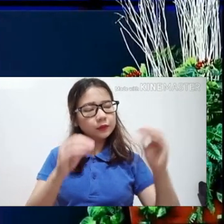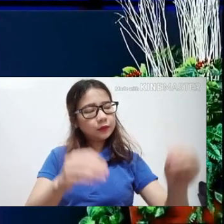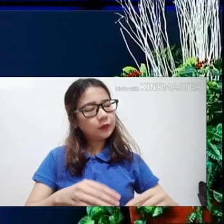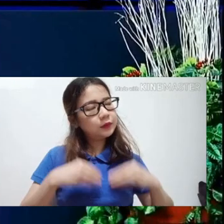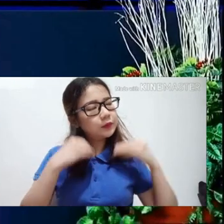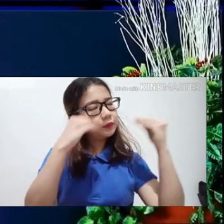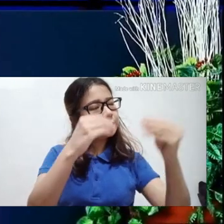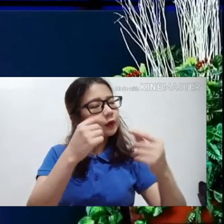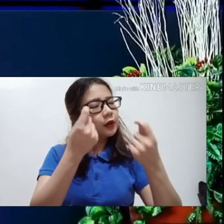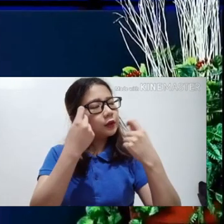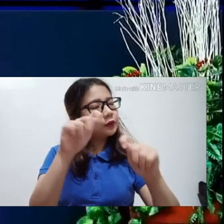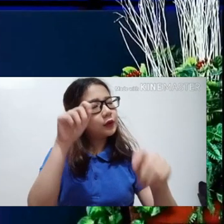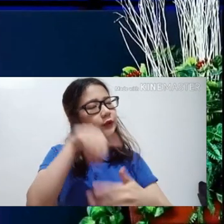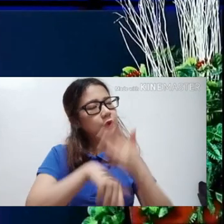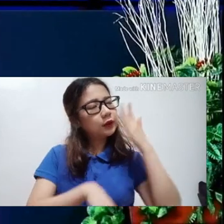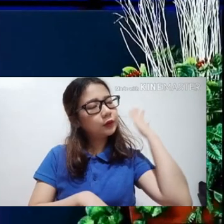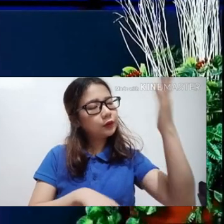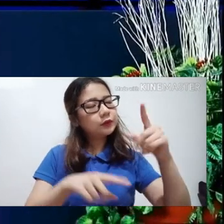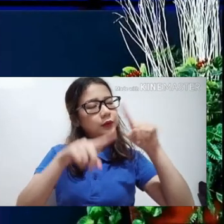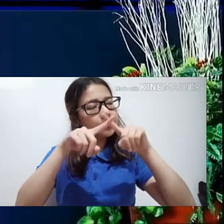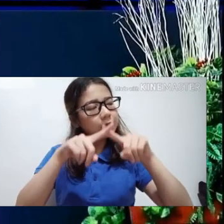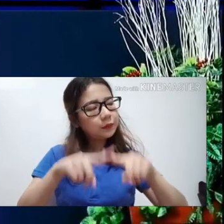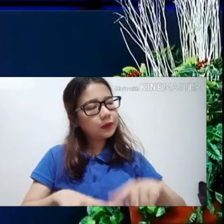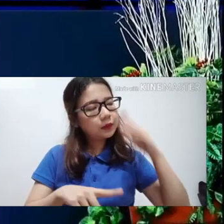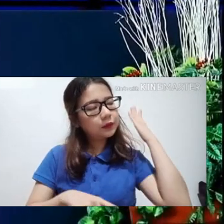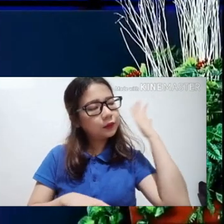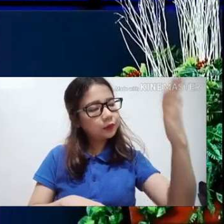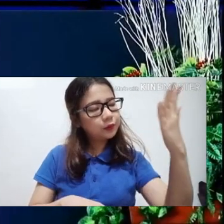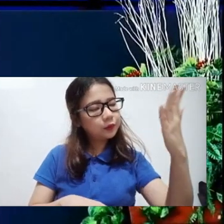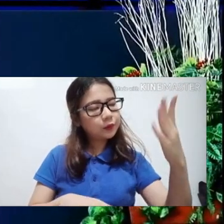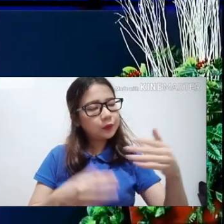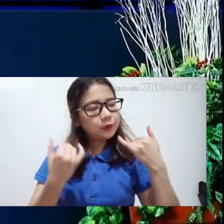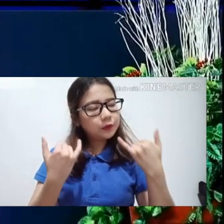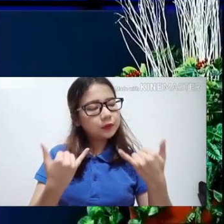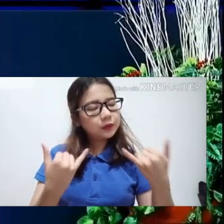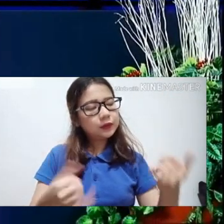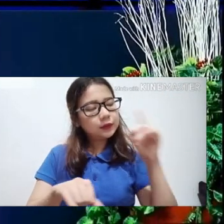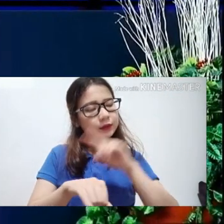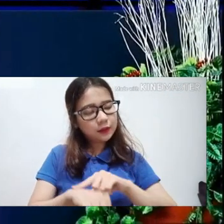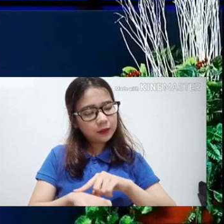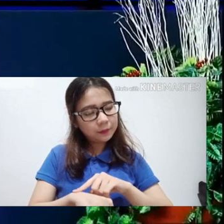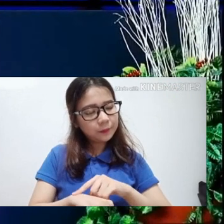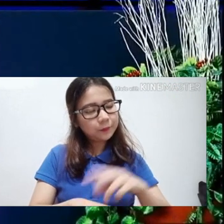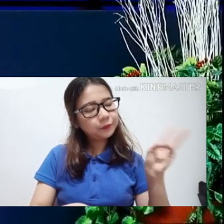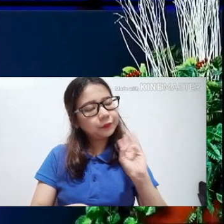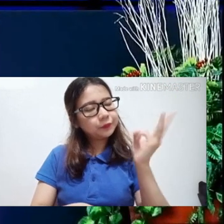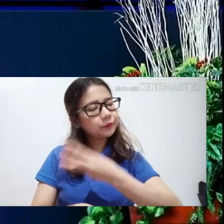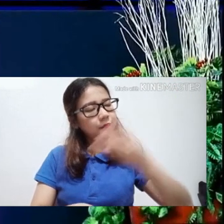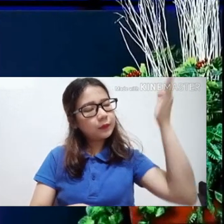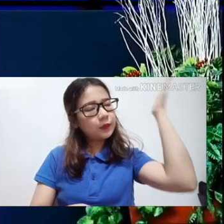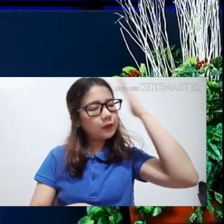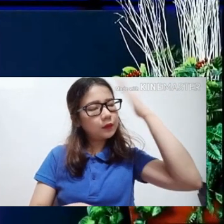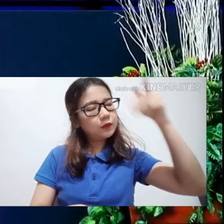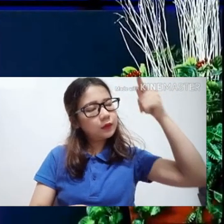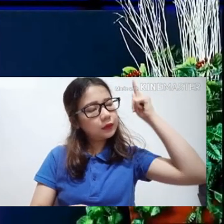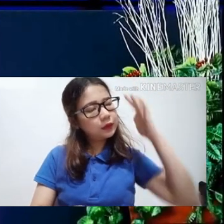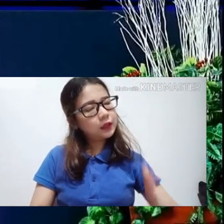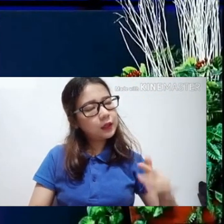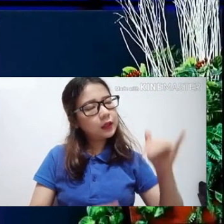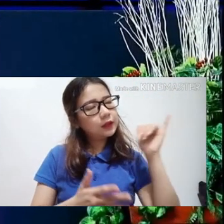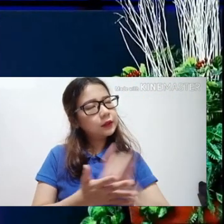you, as we rely upon you in these trying times in our nation and in our world, we know, O God, that